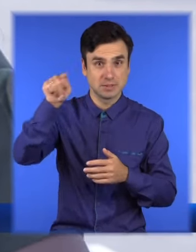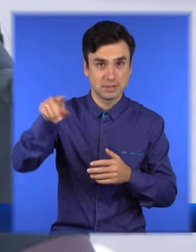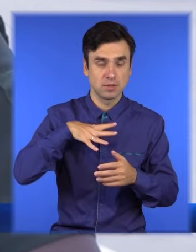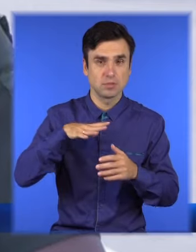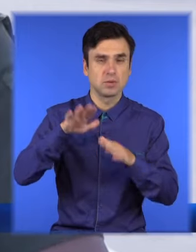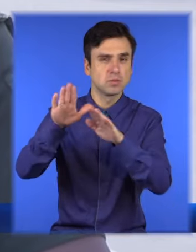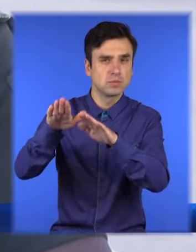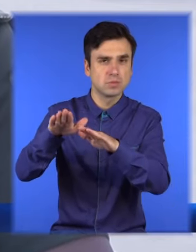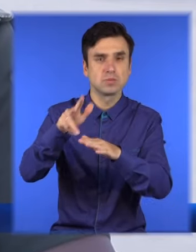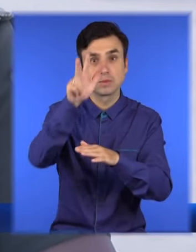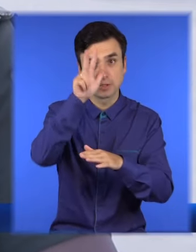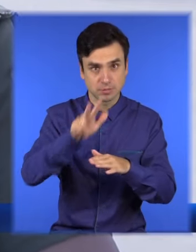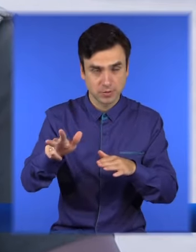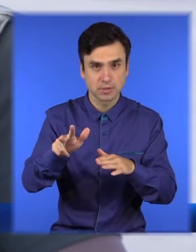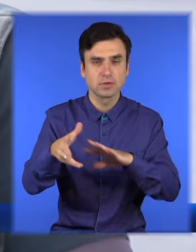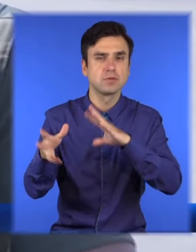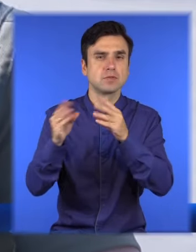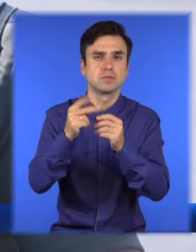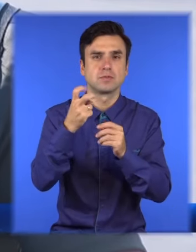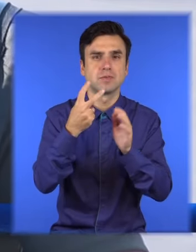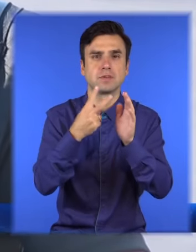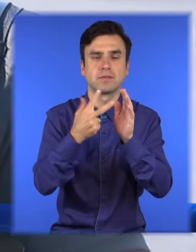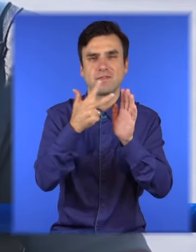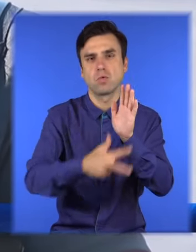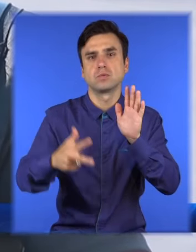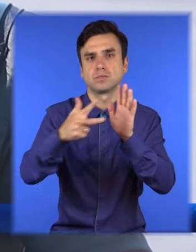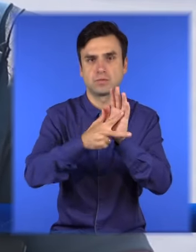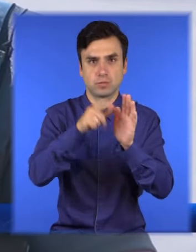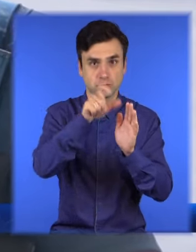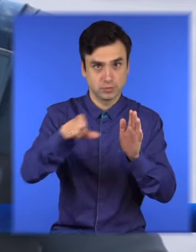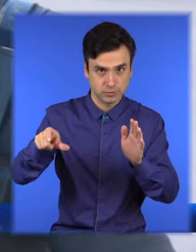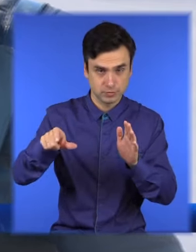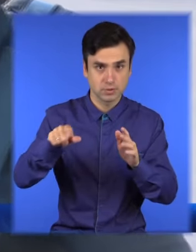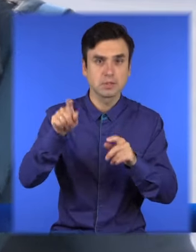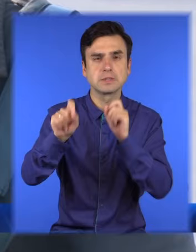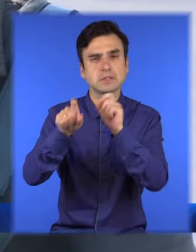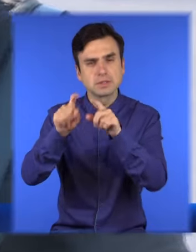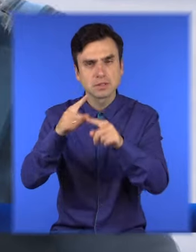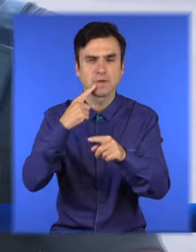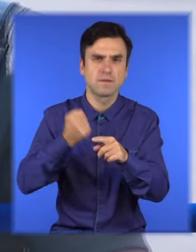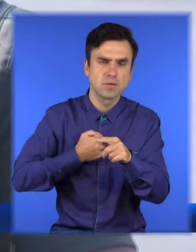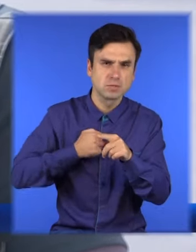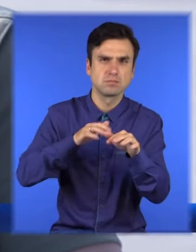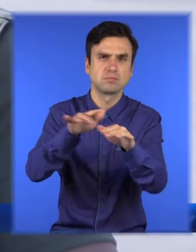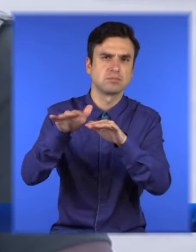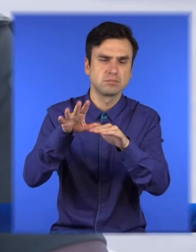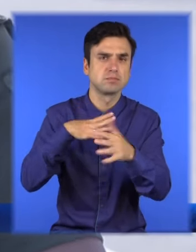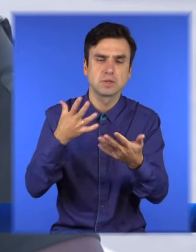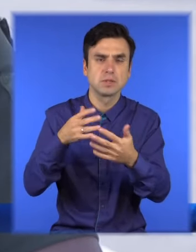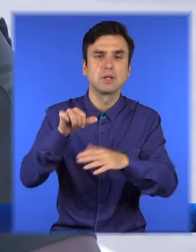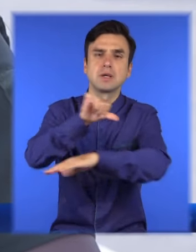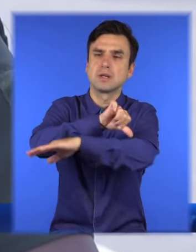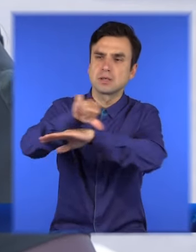кількості 288 чоловік виконували службово-бойові завдання щодо захисту